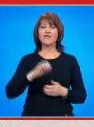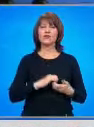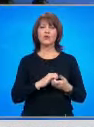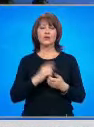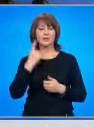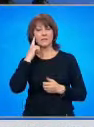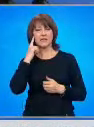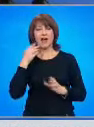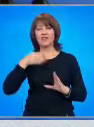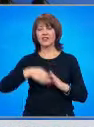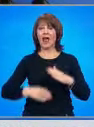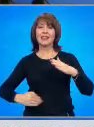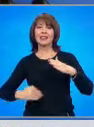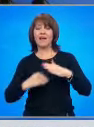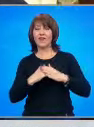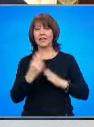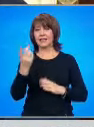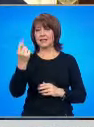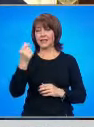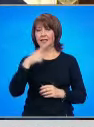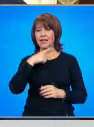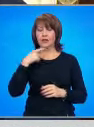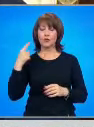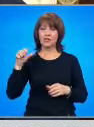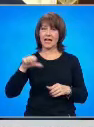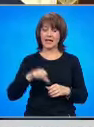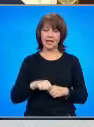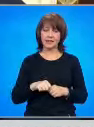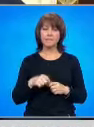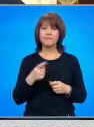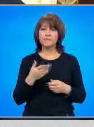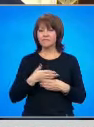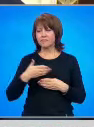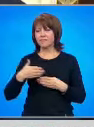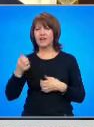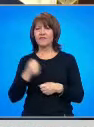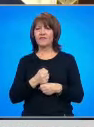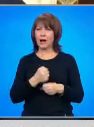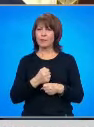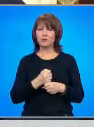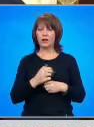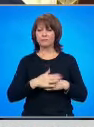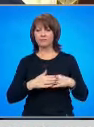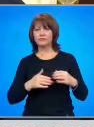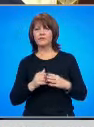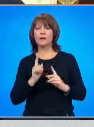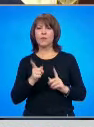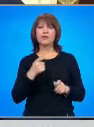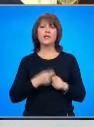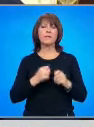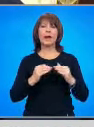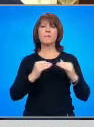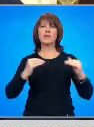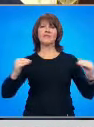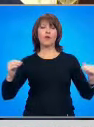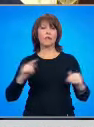обмисля въвеждане на таван на цените на руския газ. В процеса на работа на този хъб бихме могли заедно да създадем платформа не